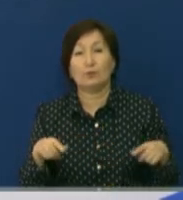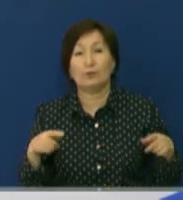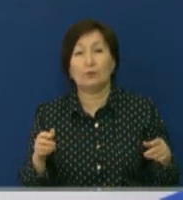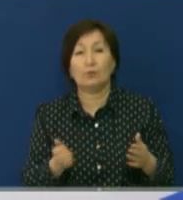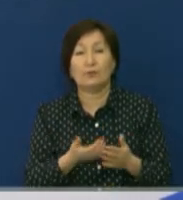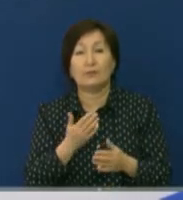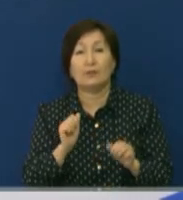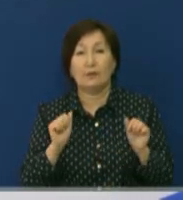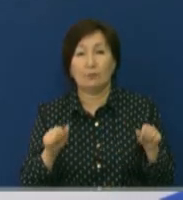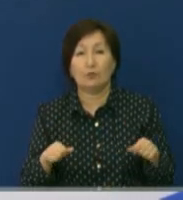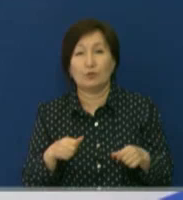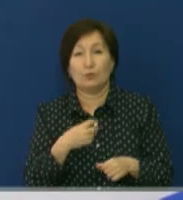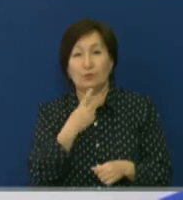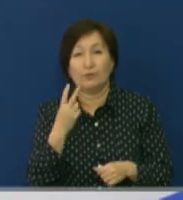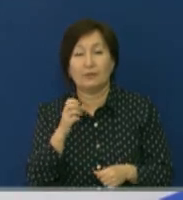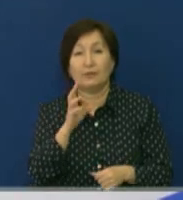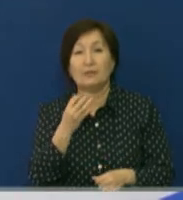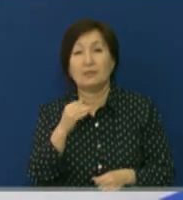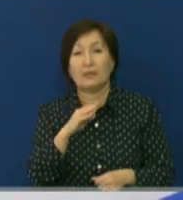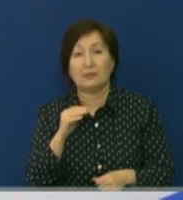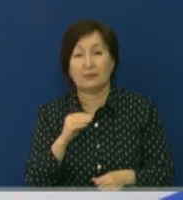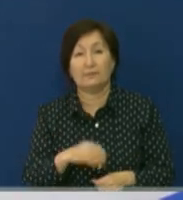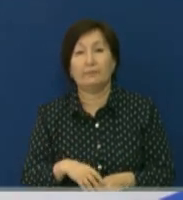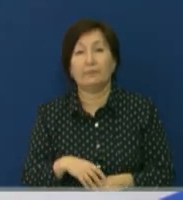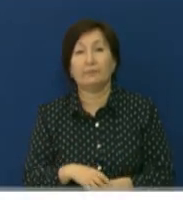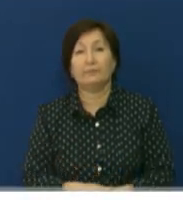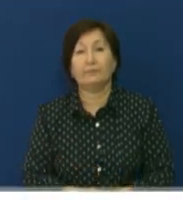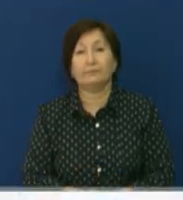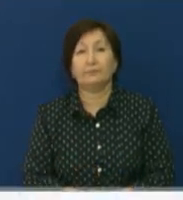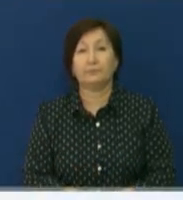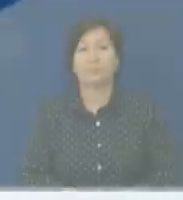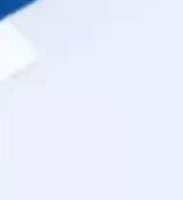также можете увидеть на сайте семей kiwi.kz всего доброго